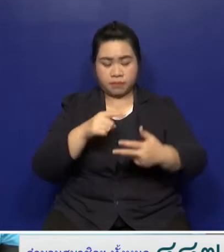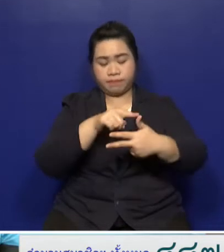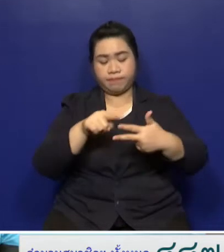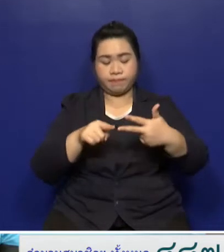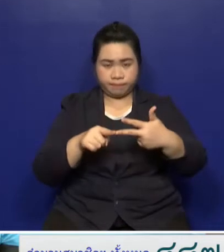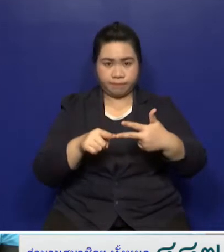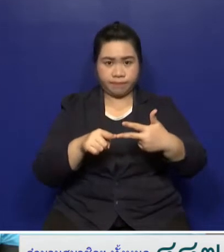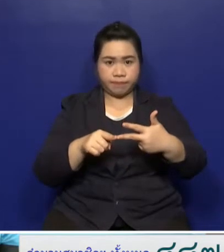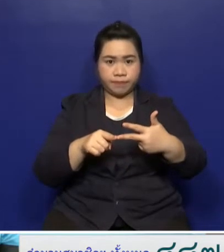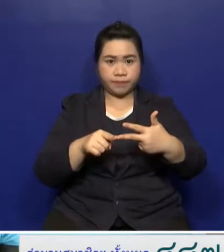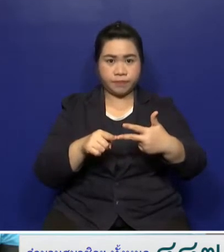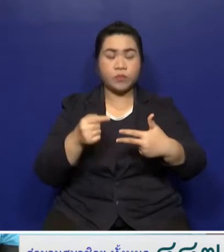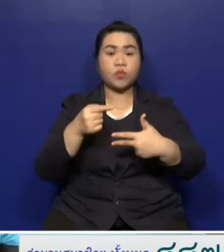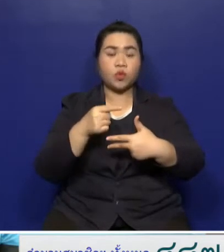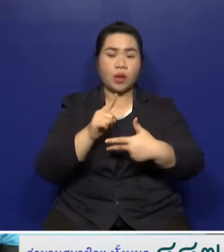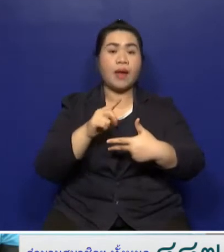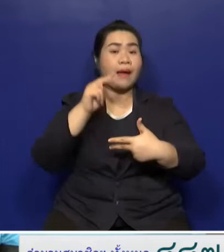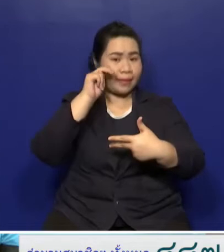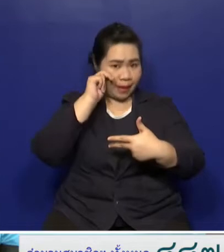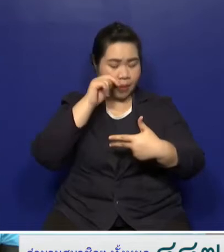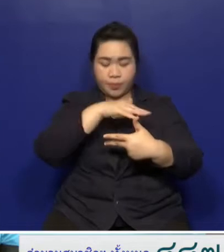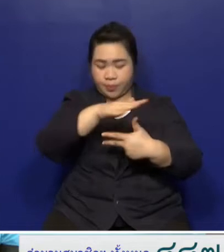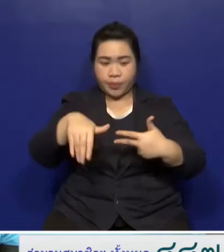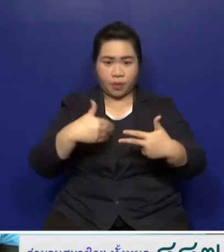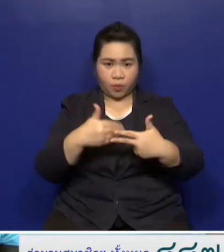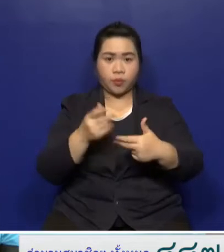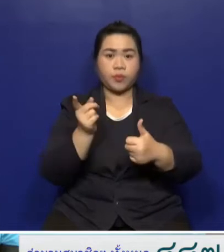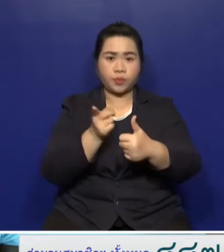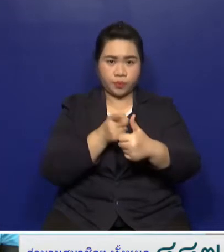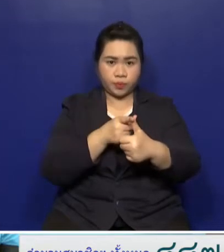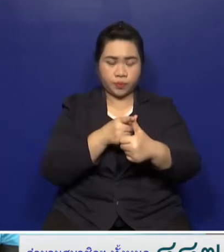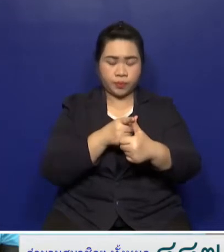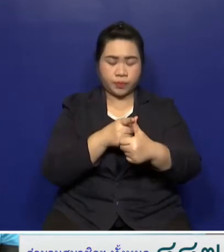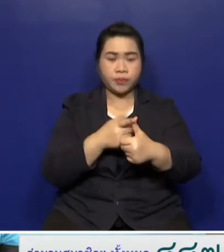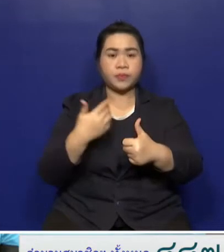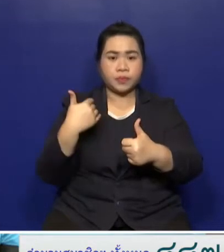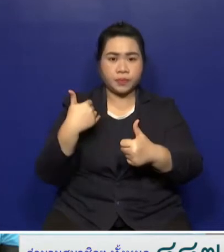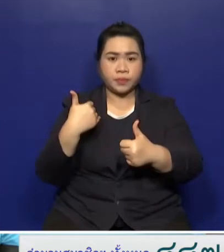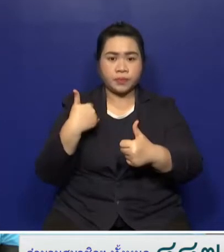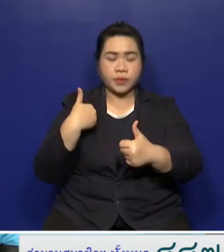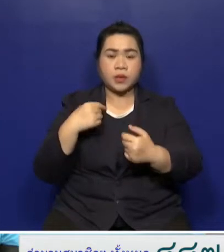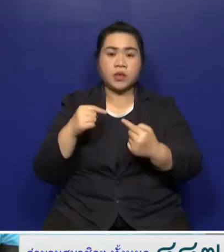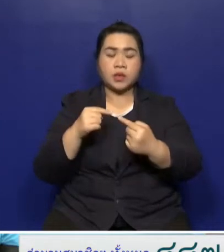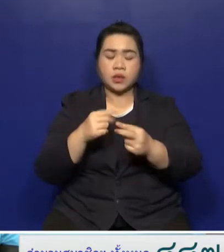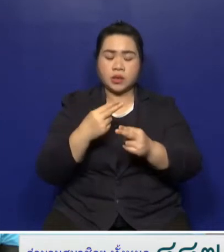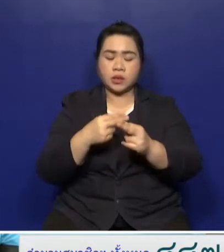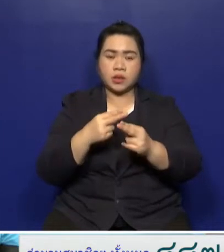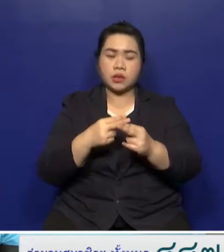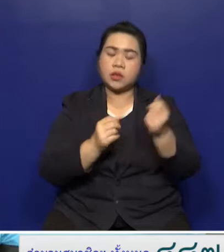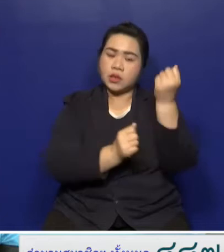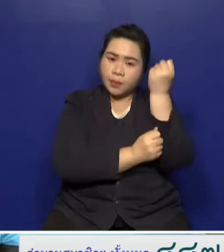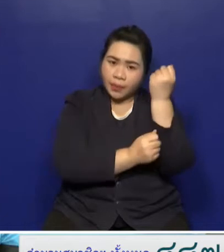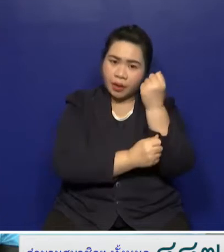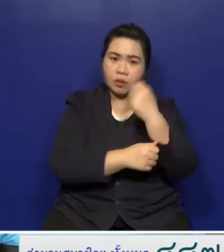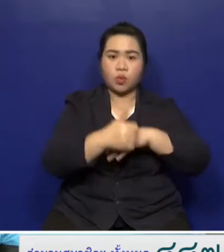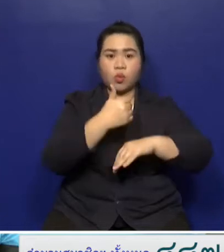ซึ่งเป็นเรื่องของแหล่งน้ำทั้งหมดนะครับเรื่องที่1ครับได้รับการร้องเรียนจากท่านนายกสุวิทย์กำนันเด่นชัยต